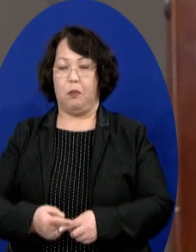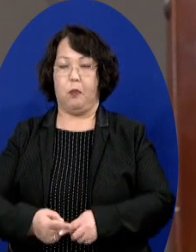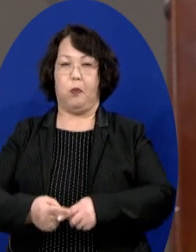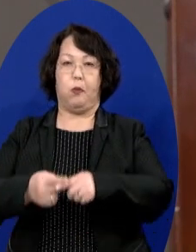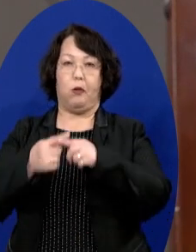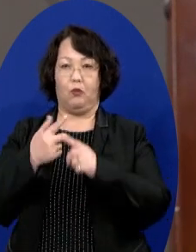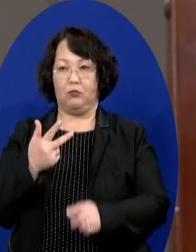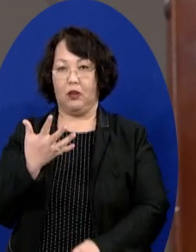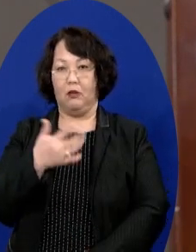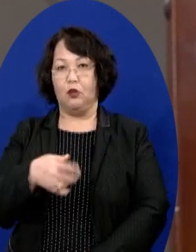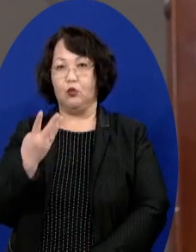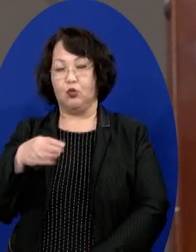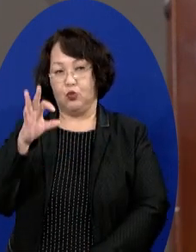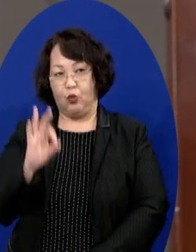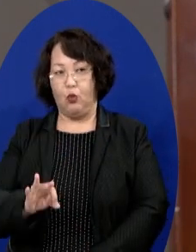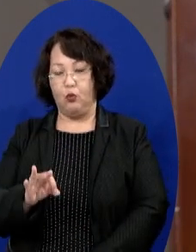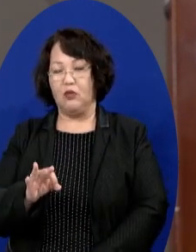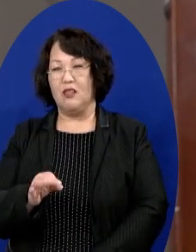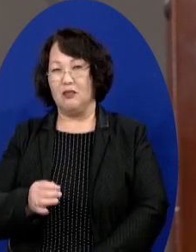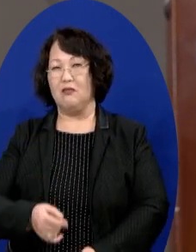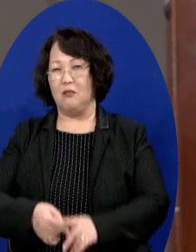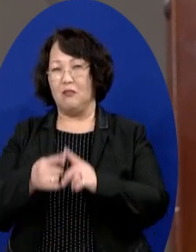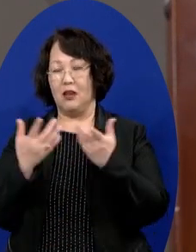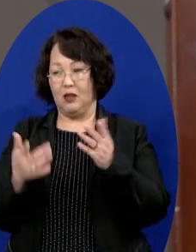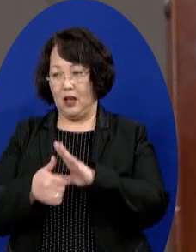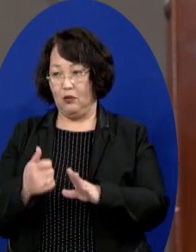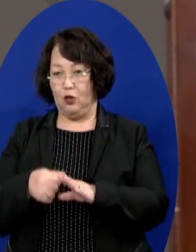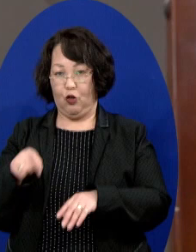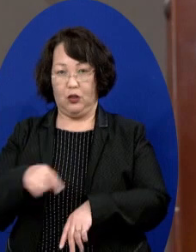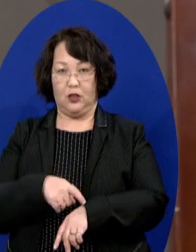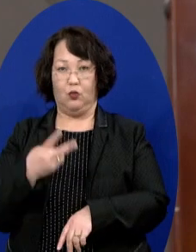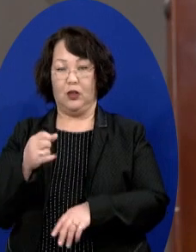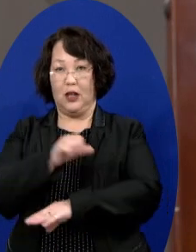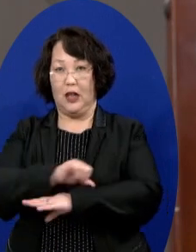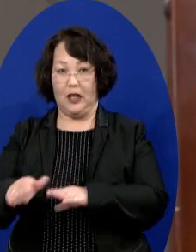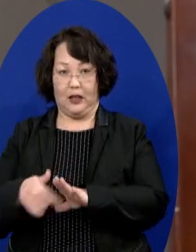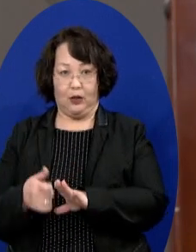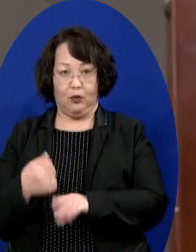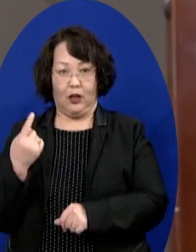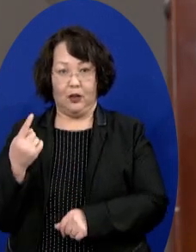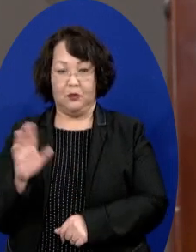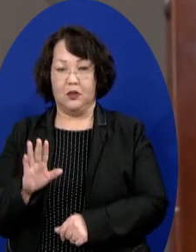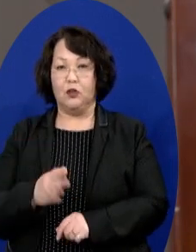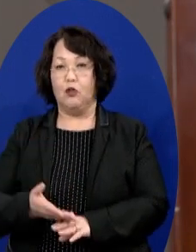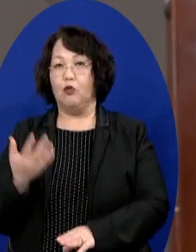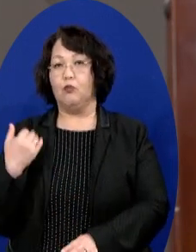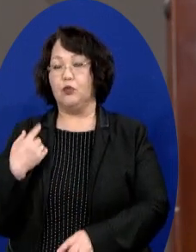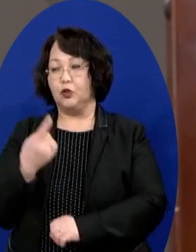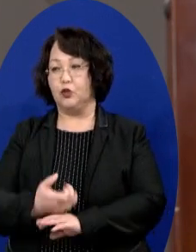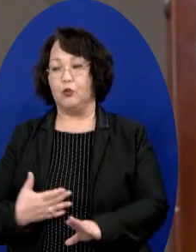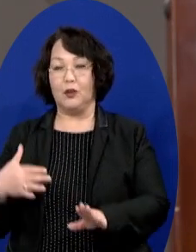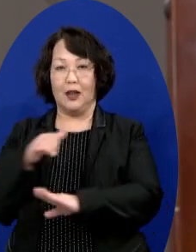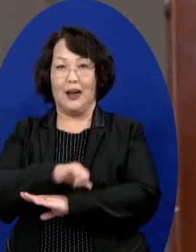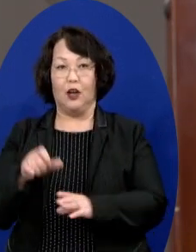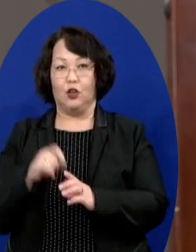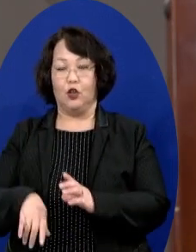яг л 35-40% өсөж байгаа. Тэр татврыг яг энэ цаг үед бол одоо зөвхөн гайлын татвар гэхгүй төрөө жилийн тэр гайл дээр явж